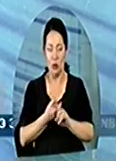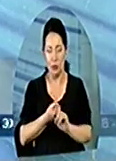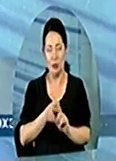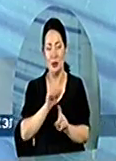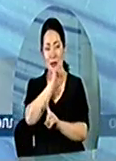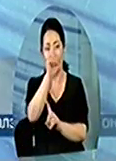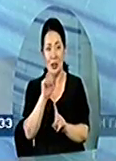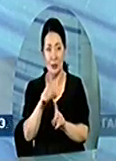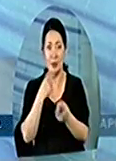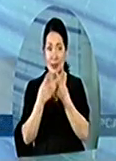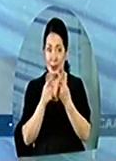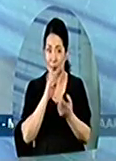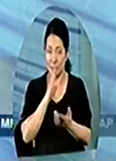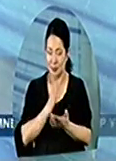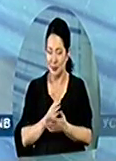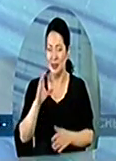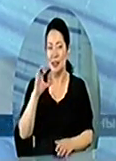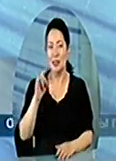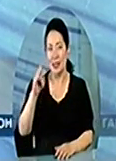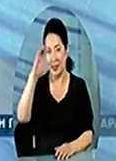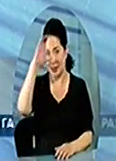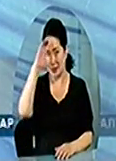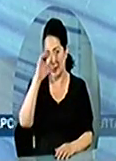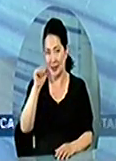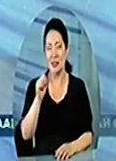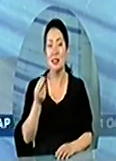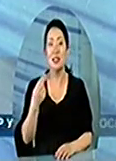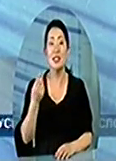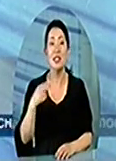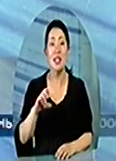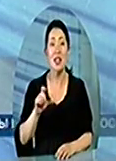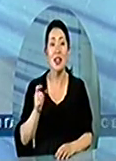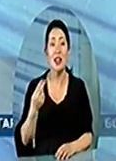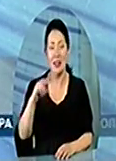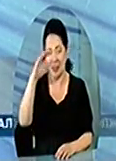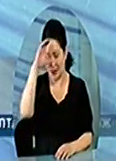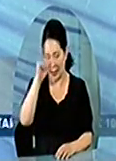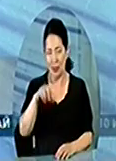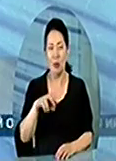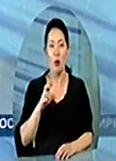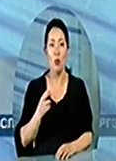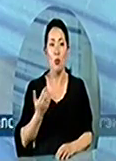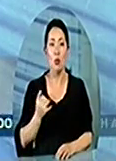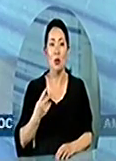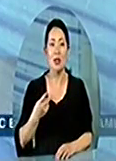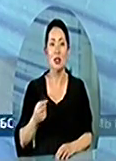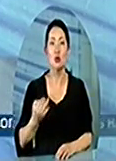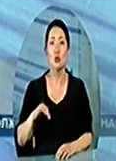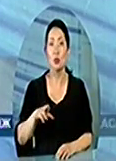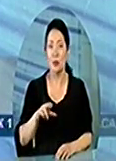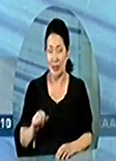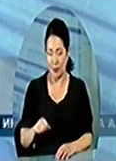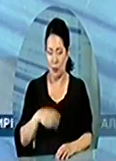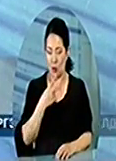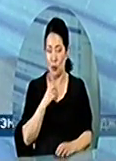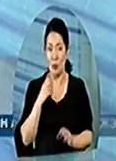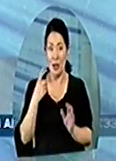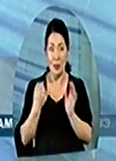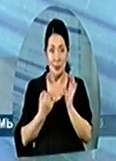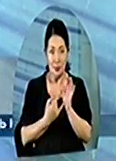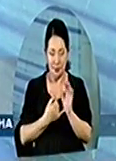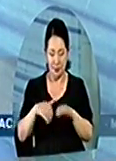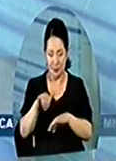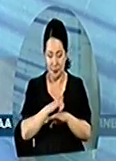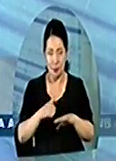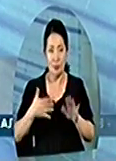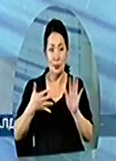зочинтой ярилцсан. За, ярилцлагад сангийн дэд сайд Булган Туяа оролцож байна. За, улсын хурлын хувьд 2016 оны улсын төсөвт тодтгол хийхтэй